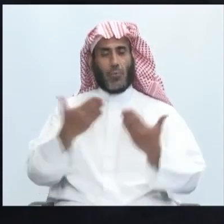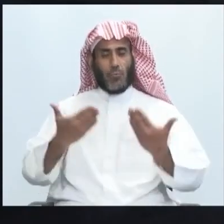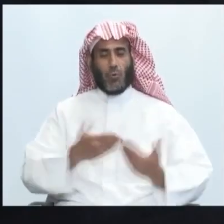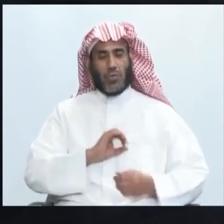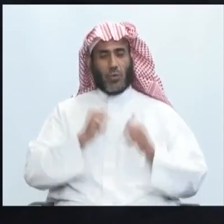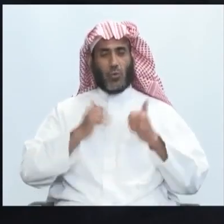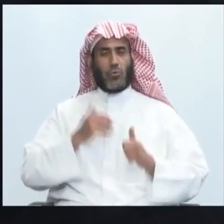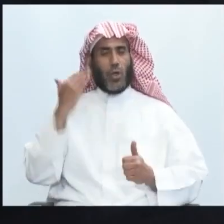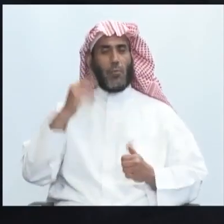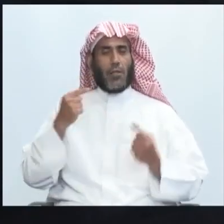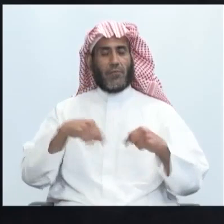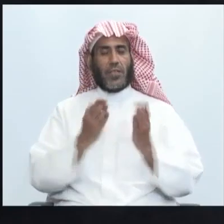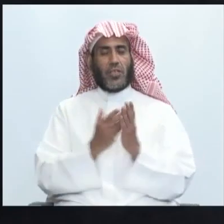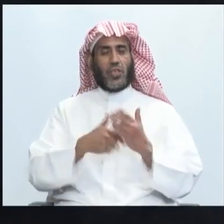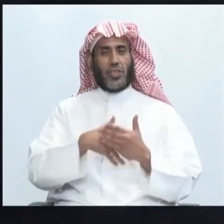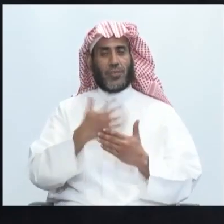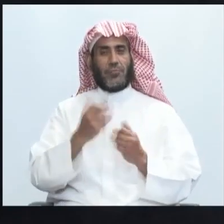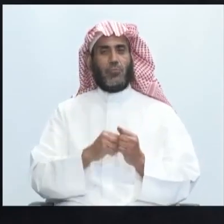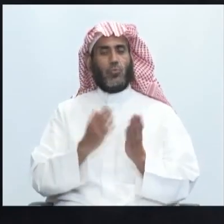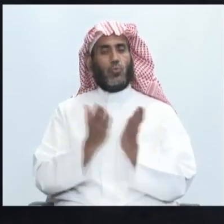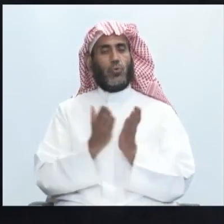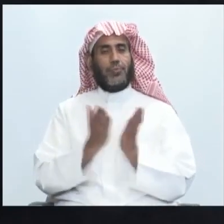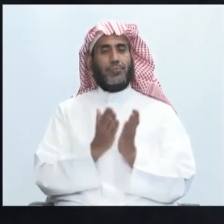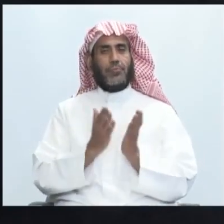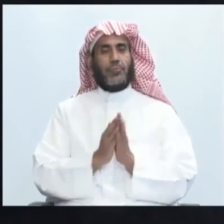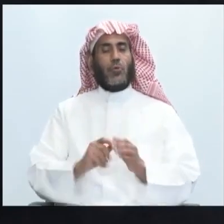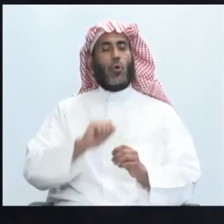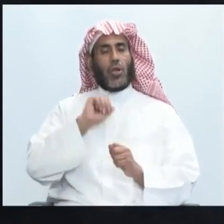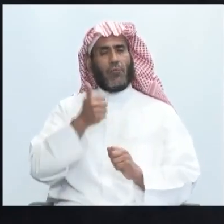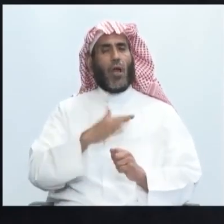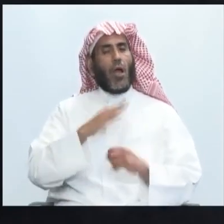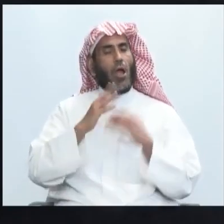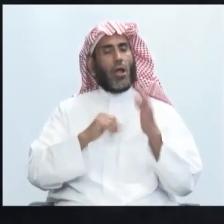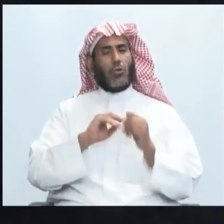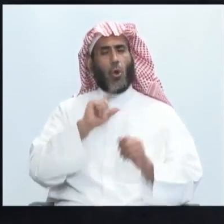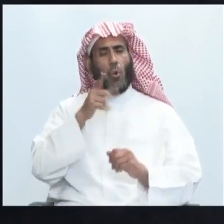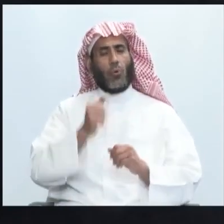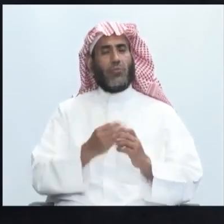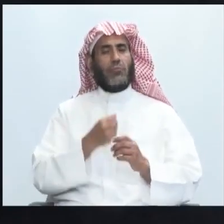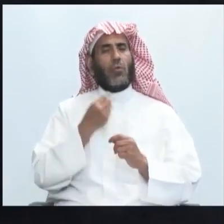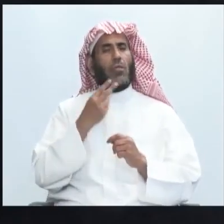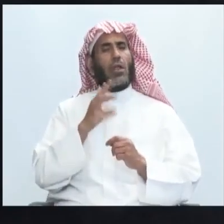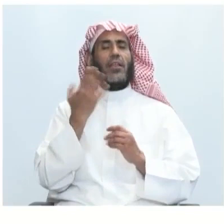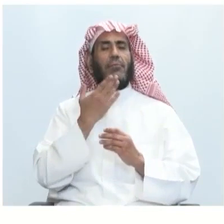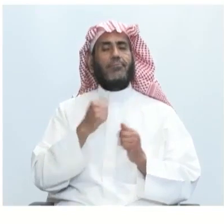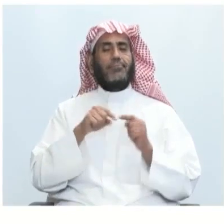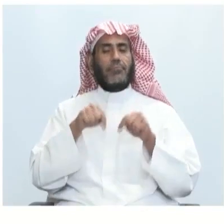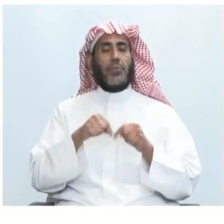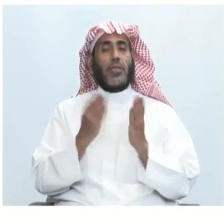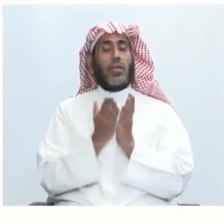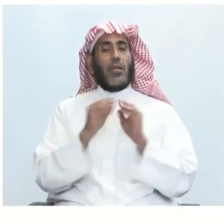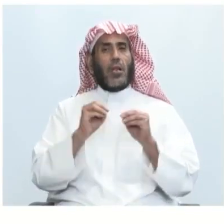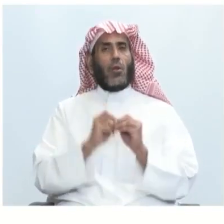اعزائي الطلاب والطالبات في درس جديد من دروس الكفايات اللغويه للصف الثاني الثانوي حديثنا اليوم